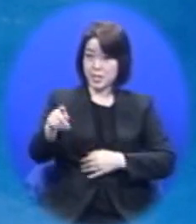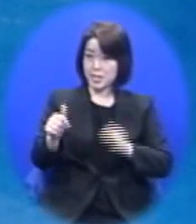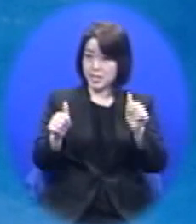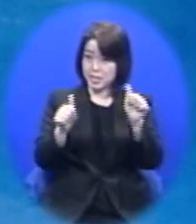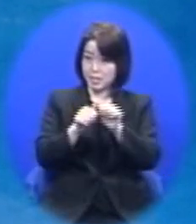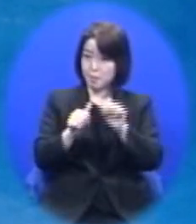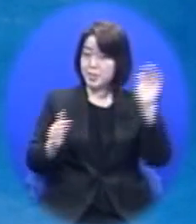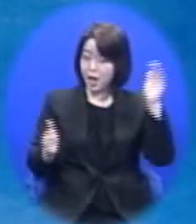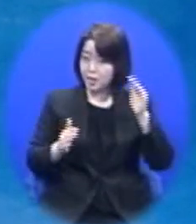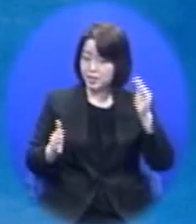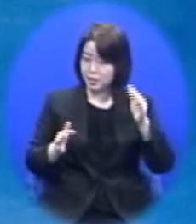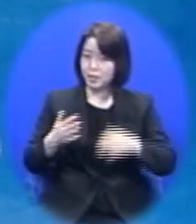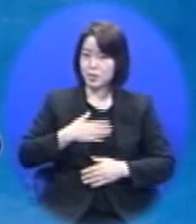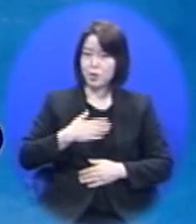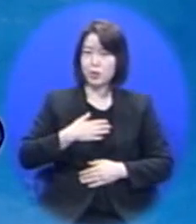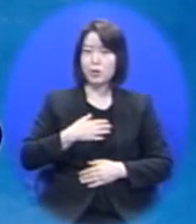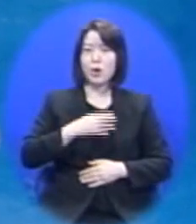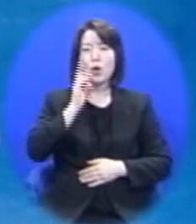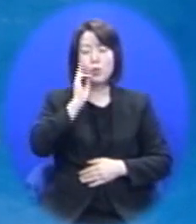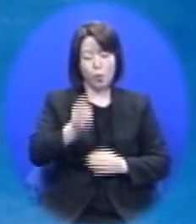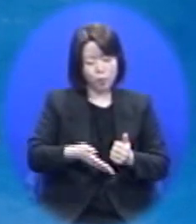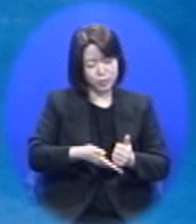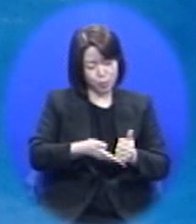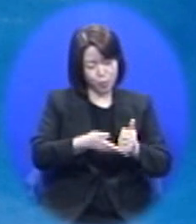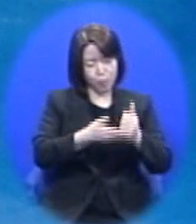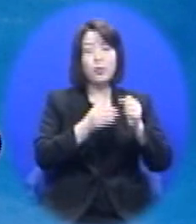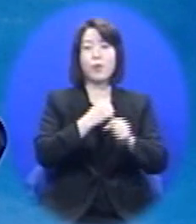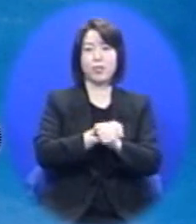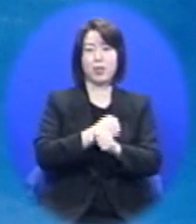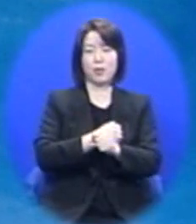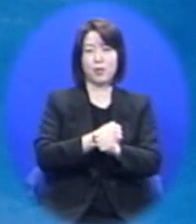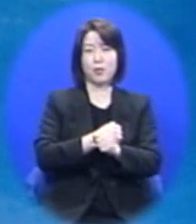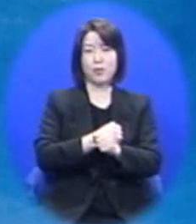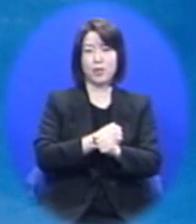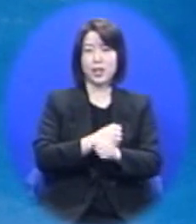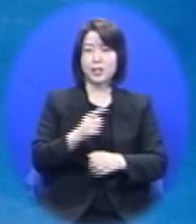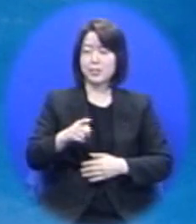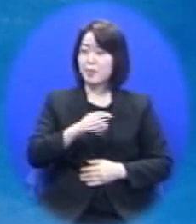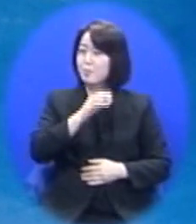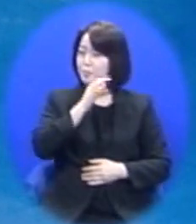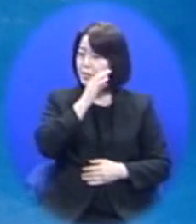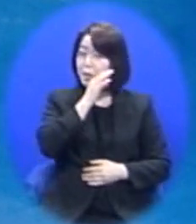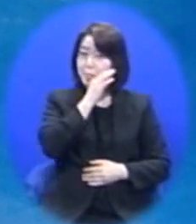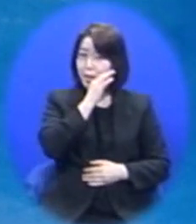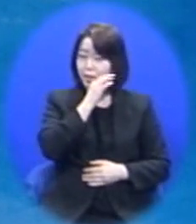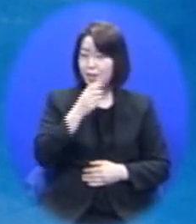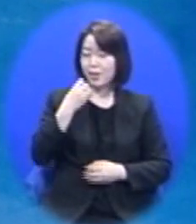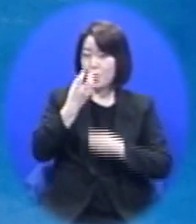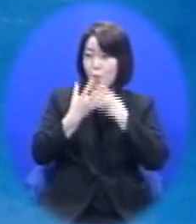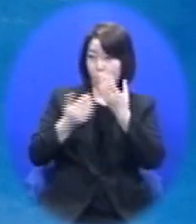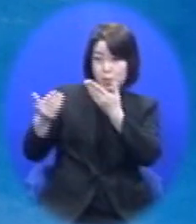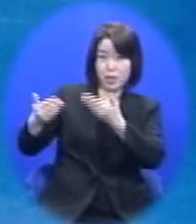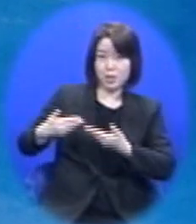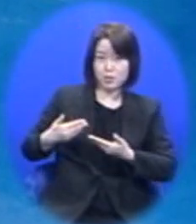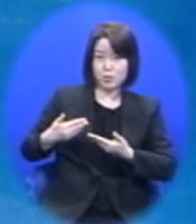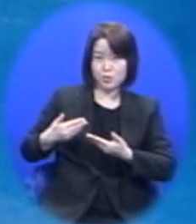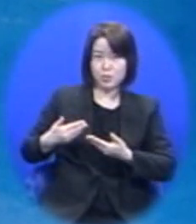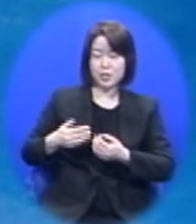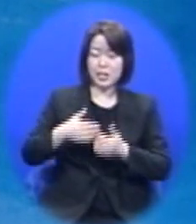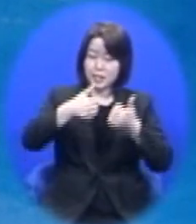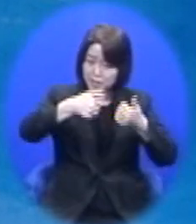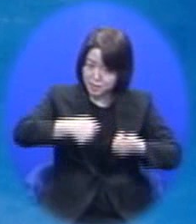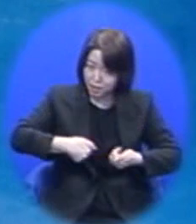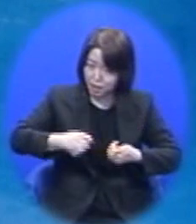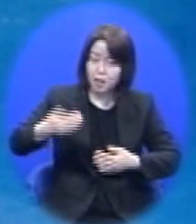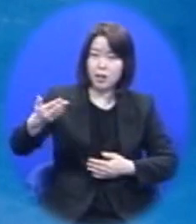남자아이가 저를 너무 존경한대요. 그 참 쑥스럽게 그렇게 고백하고 어색하게 이렇게